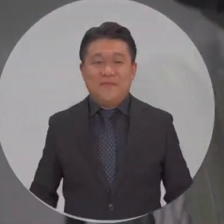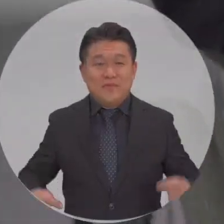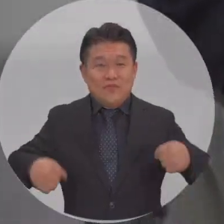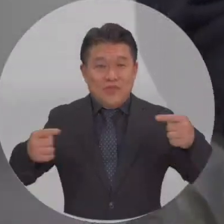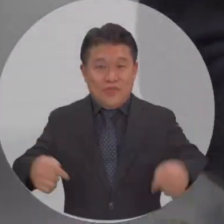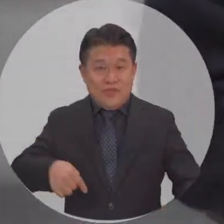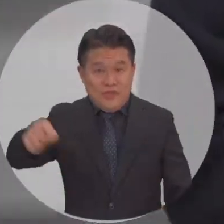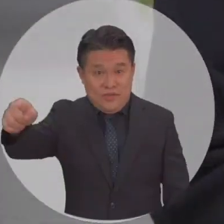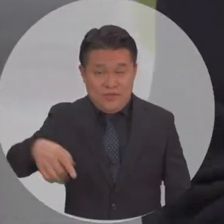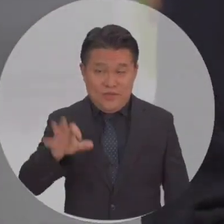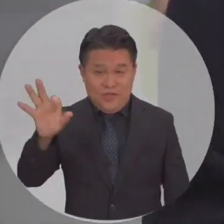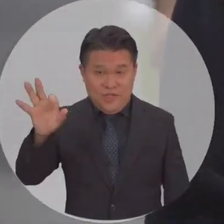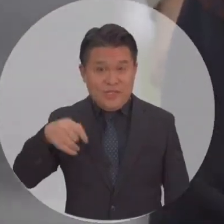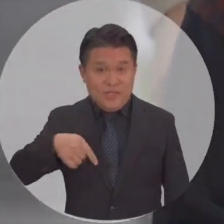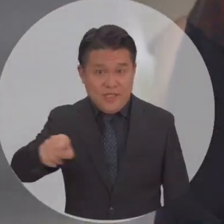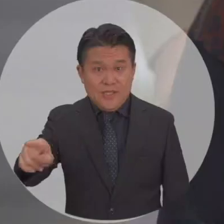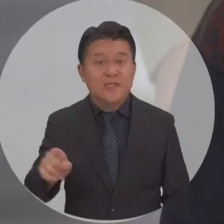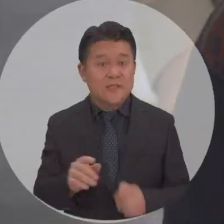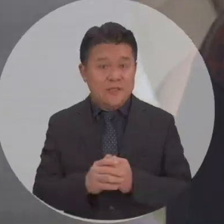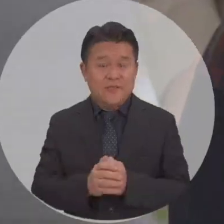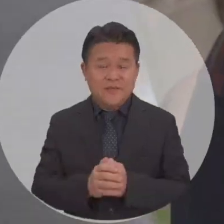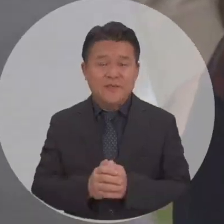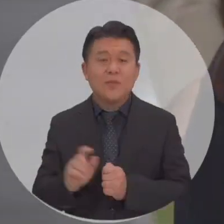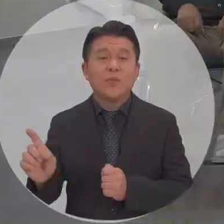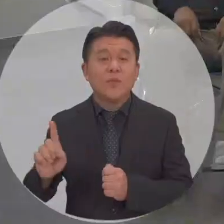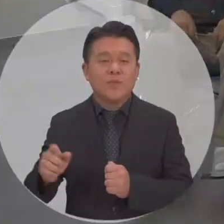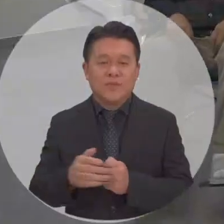휠체어로 이동하여 화장실을 이용하는 경우입니다.